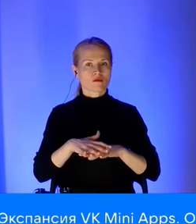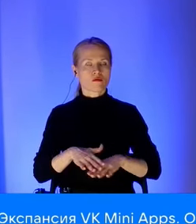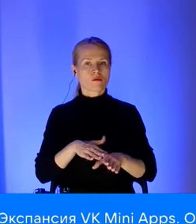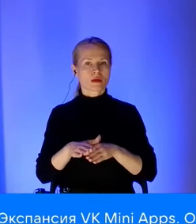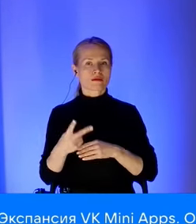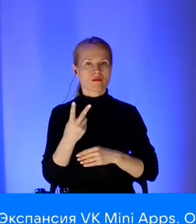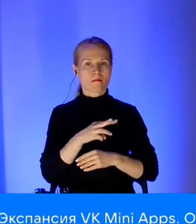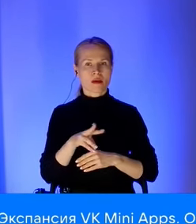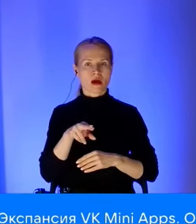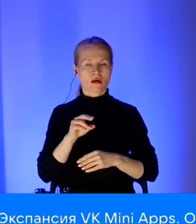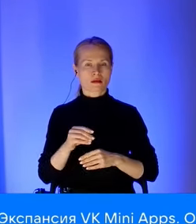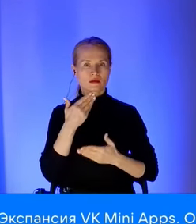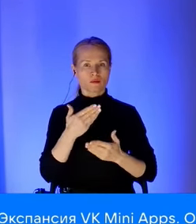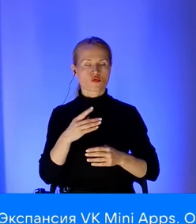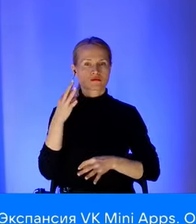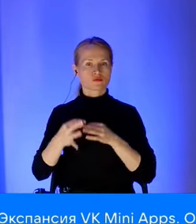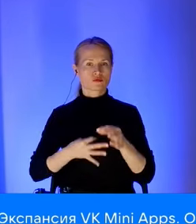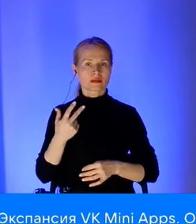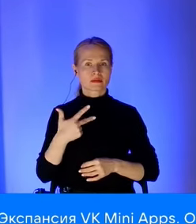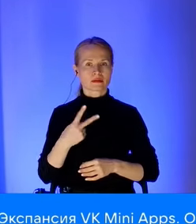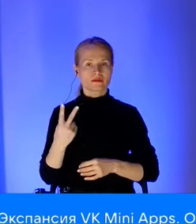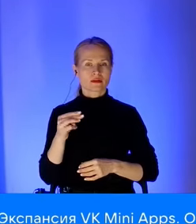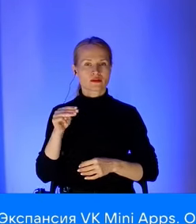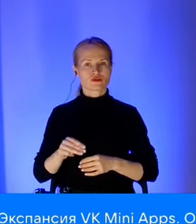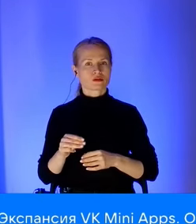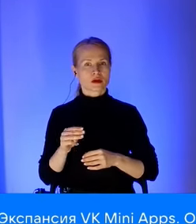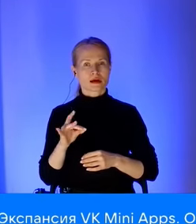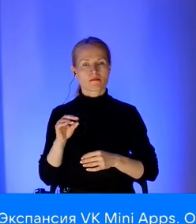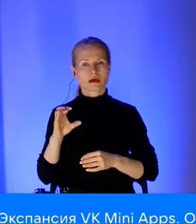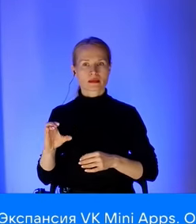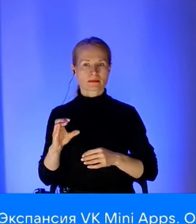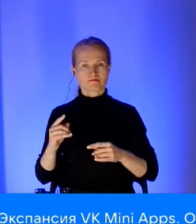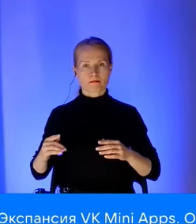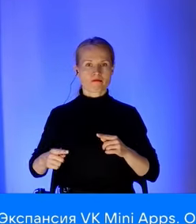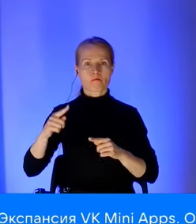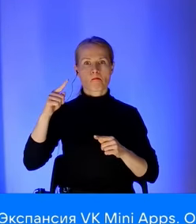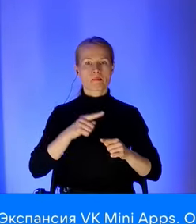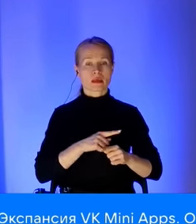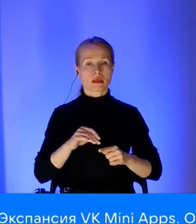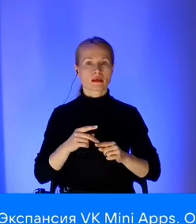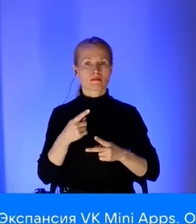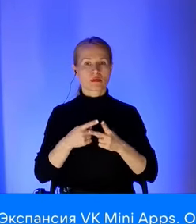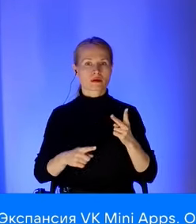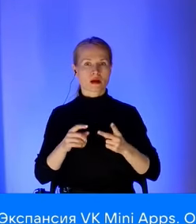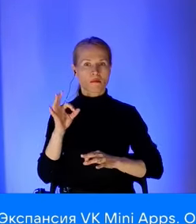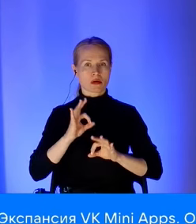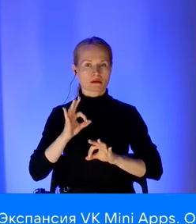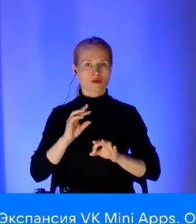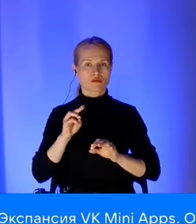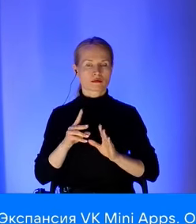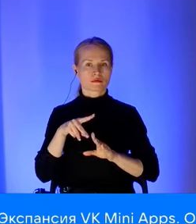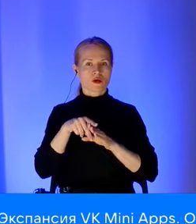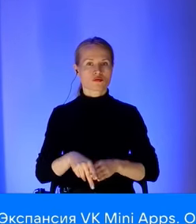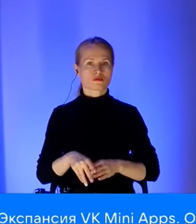практически 2 миллиарда запросов в сутки, 32 тысячи RPS в пике — это пиковые наши значения, и это 1,5% от